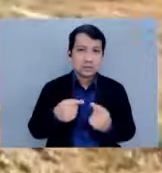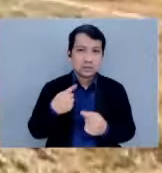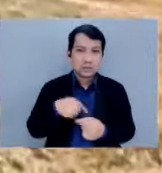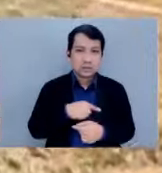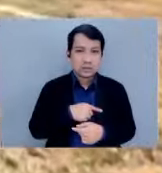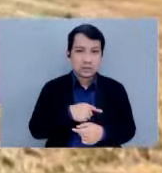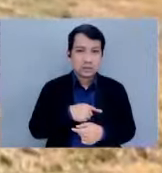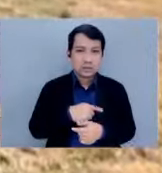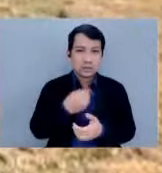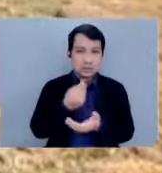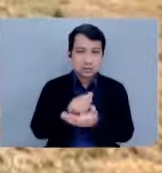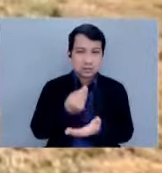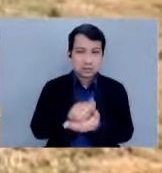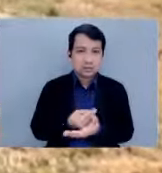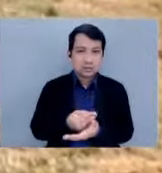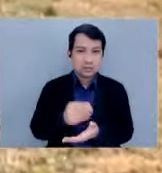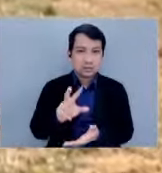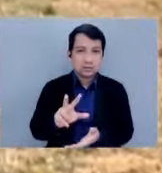pera.